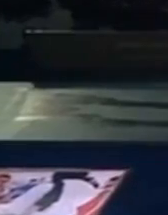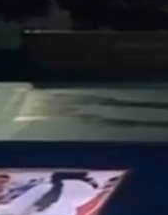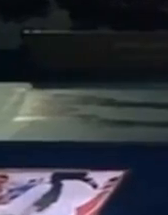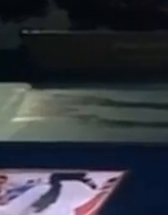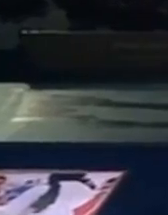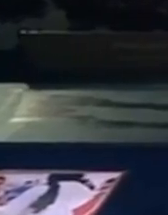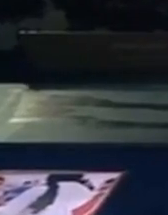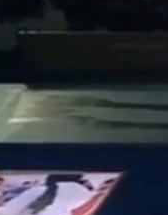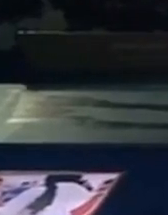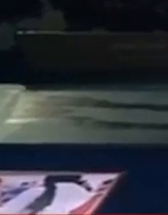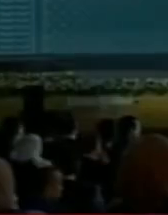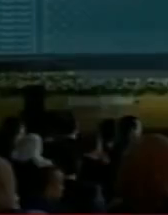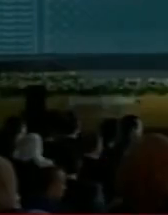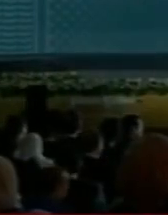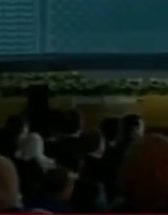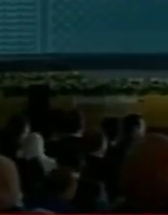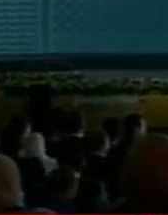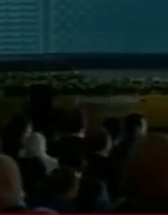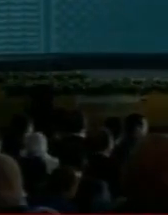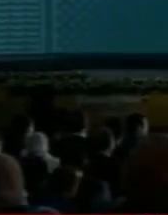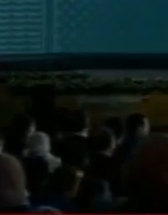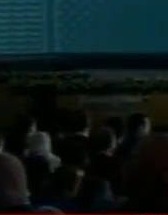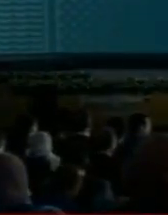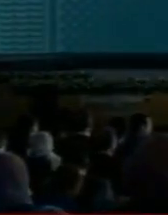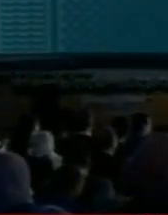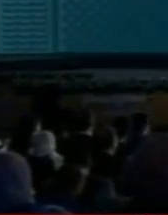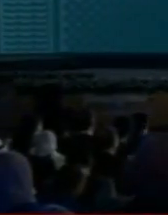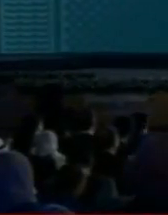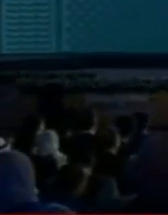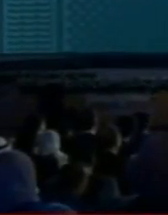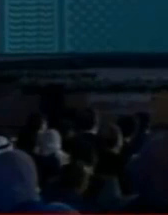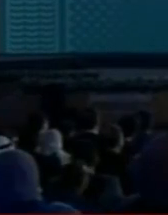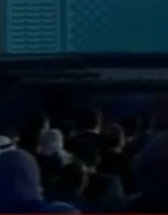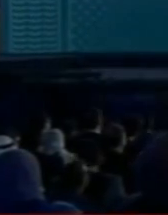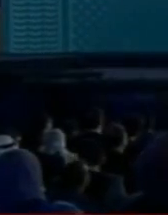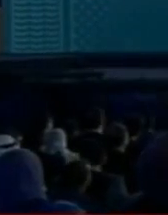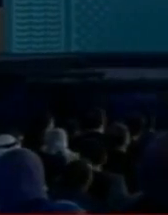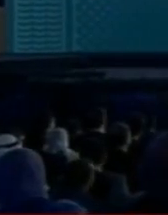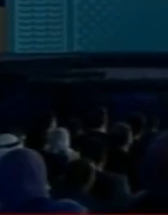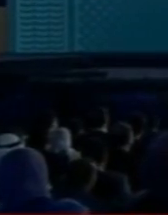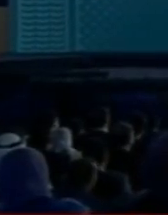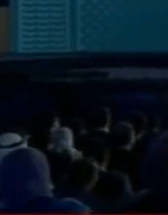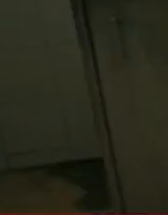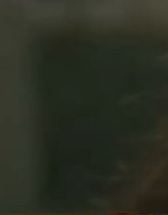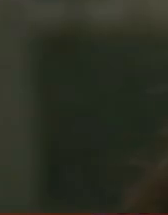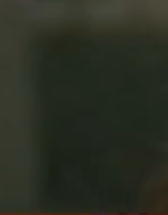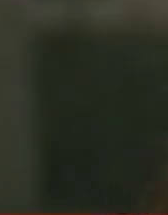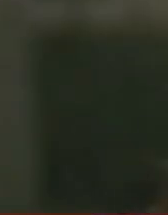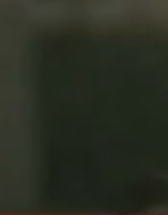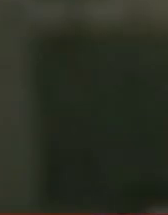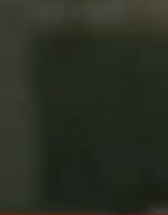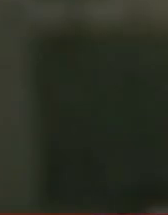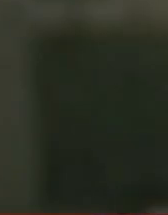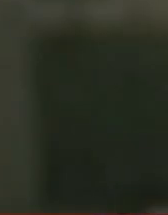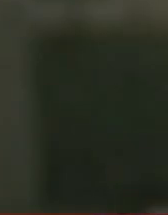يا يوسف، والله إذا ما خلصت الواجب لأجي أنتفك تنتيف. دير بالك الزيت. يعني بدي أكل. استني عدي